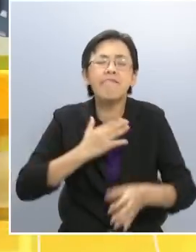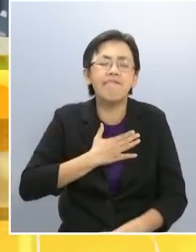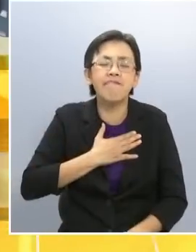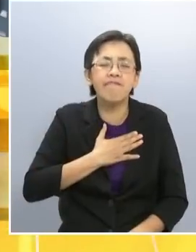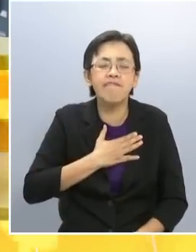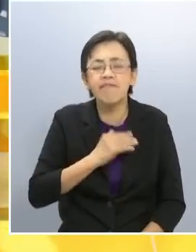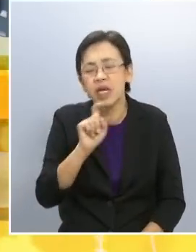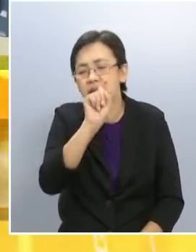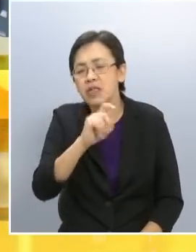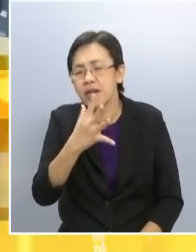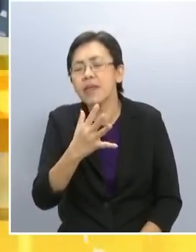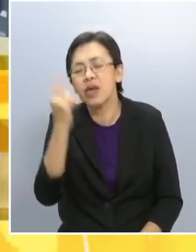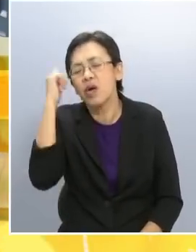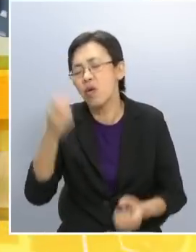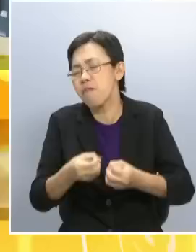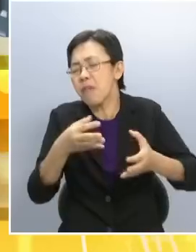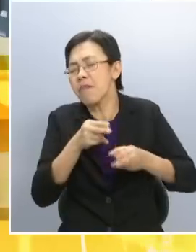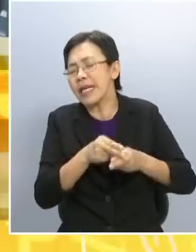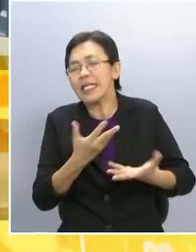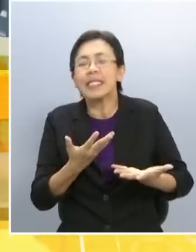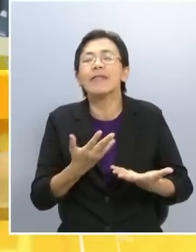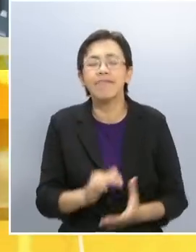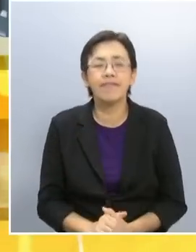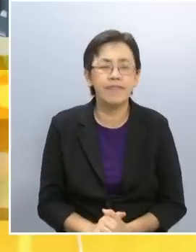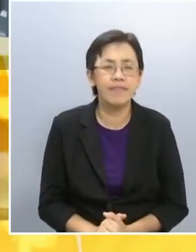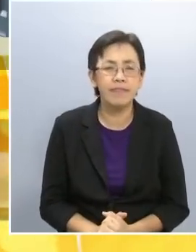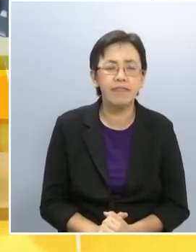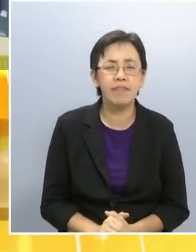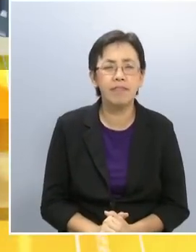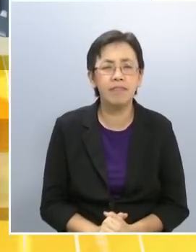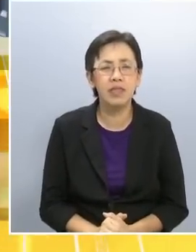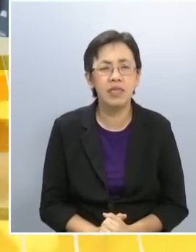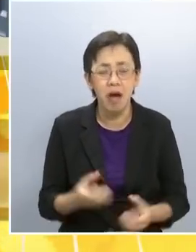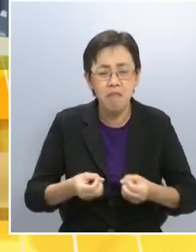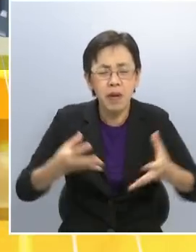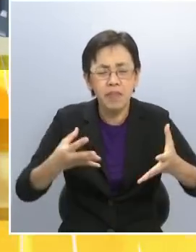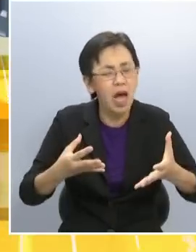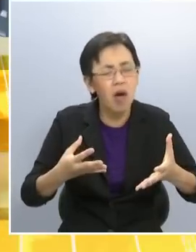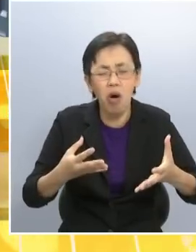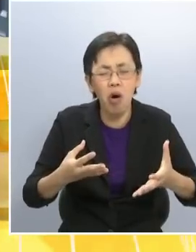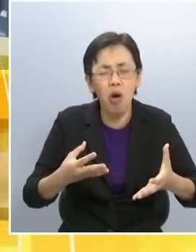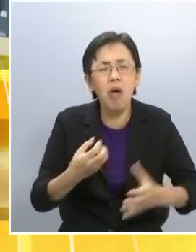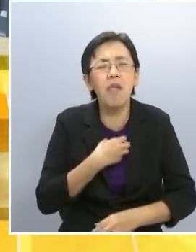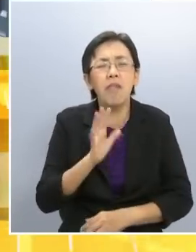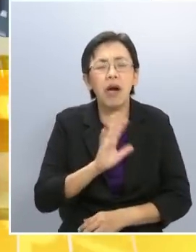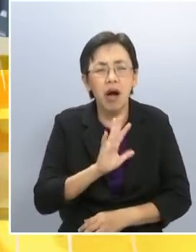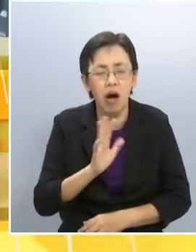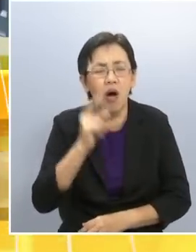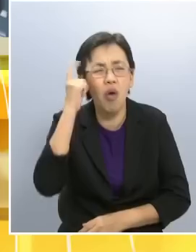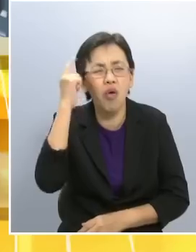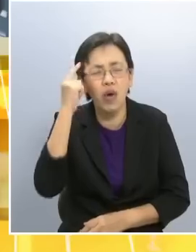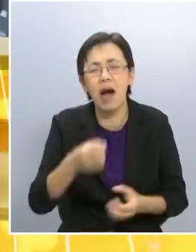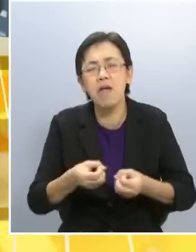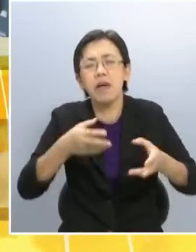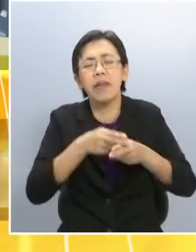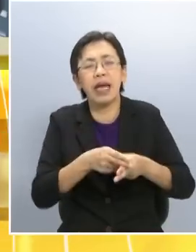ไม่ค่ะไม่เป็นอุบัติเหตุไม่มีใครอยากให้เกิดขึ้นเป็นอุบัติเหตุค่ะไม่เ